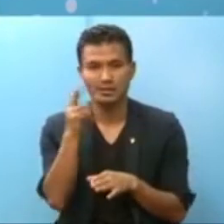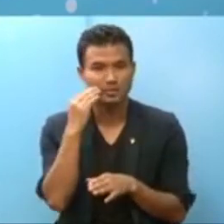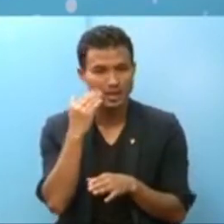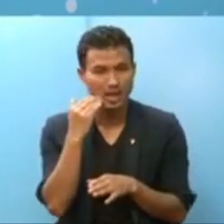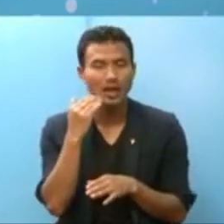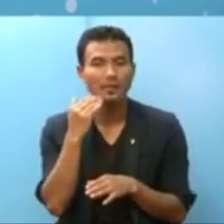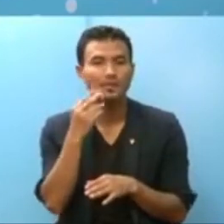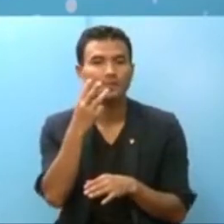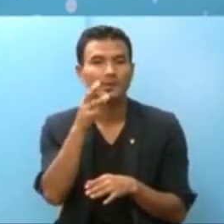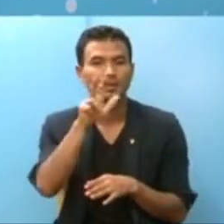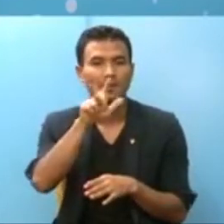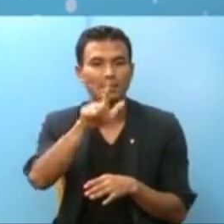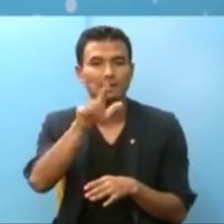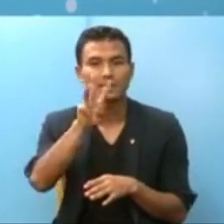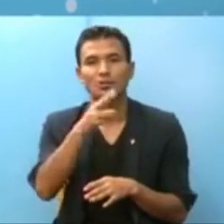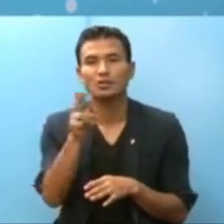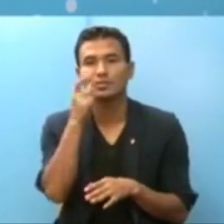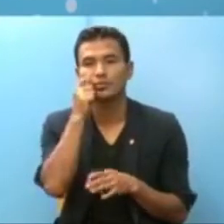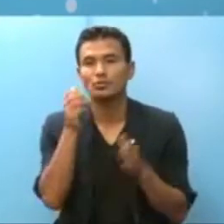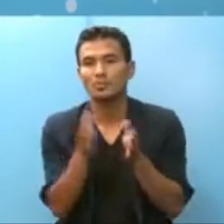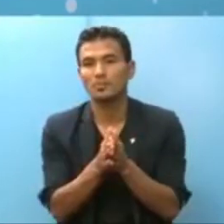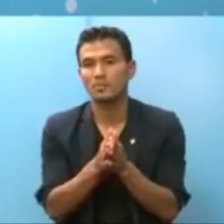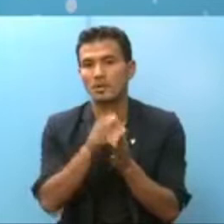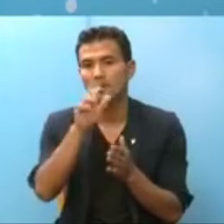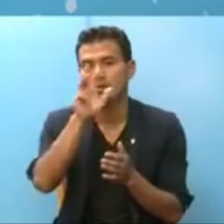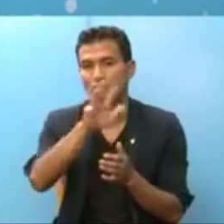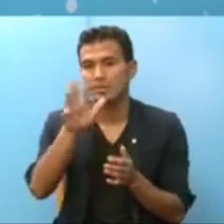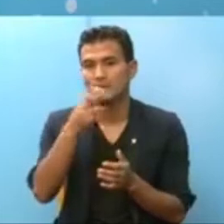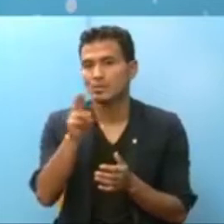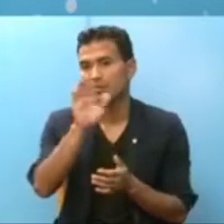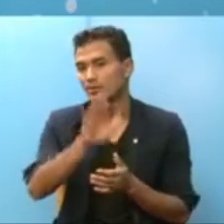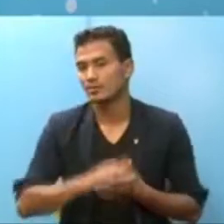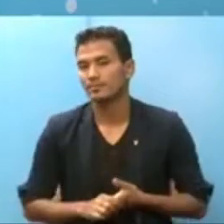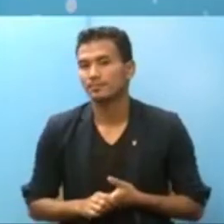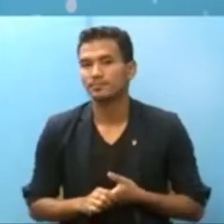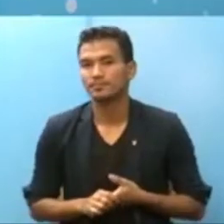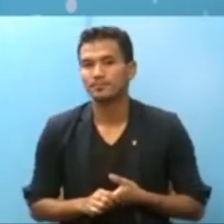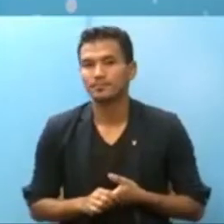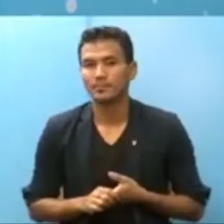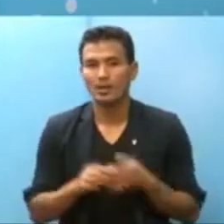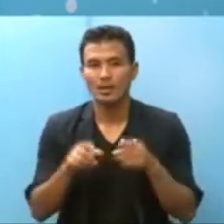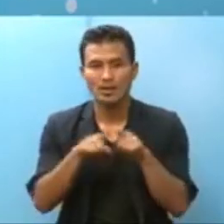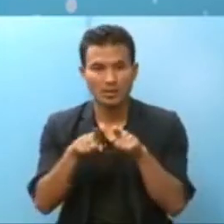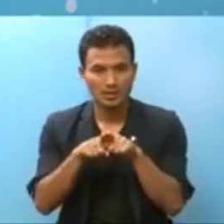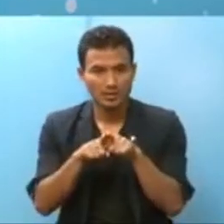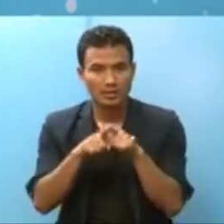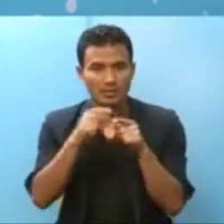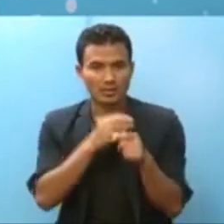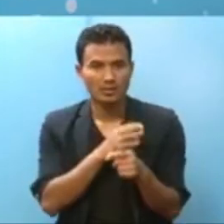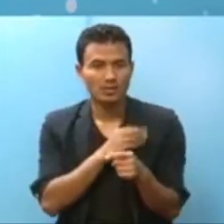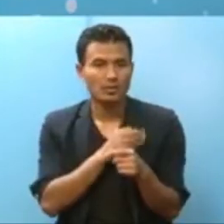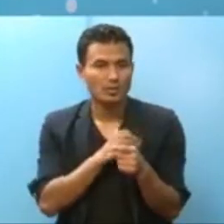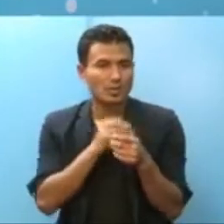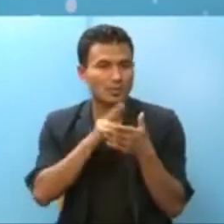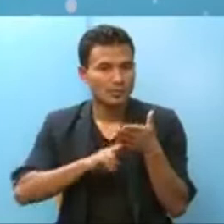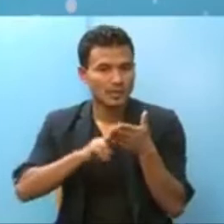महिला र तिरियत्तर जना पुरुष गरी जम्मा उनांसे जना जसेगरी तिर्भुबन विश्व